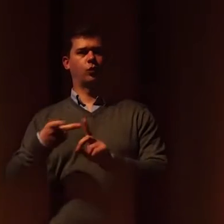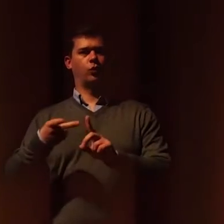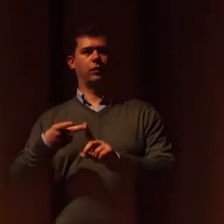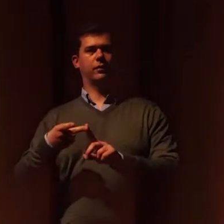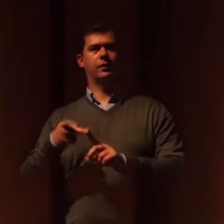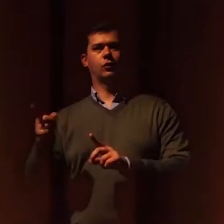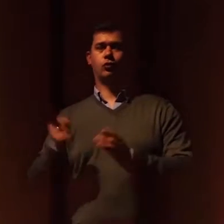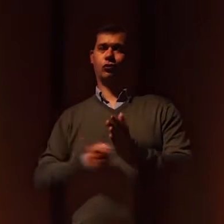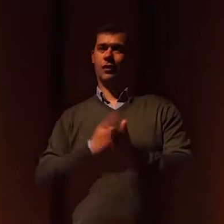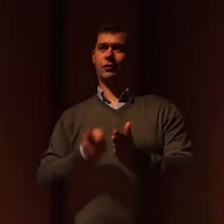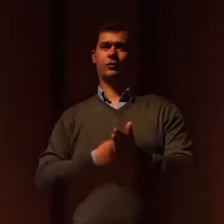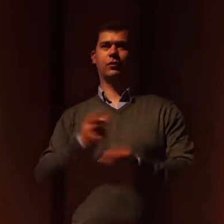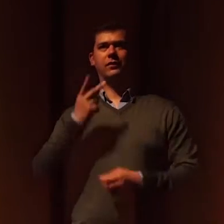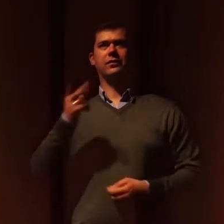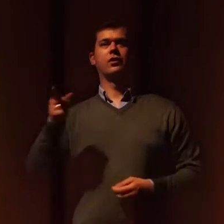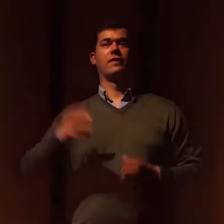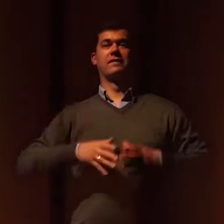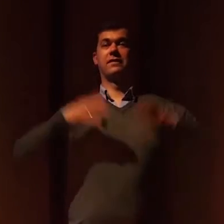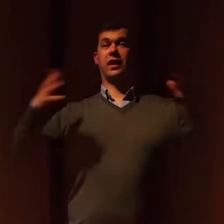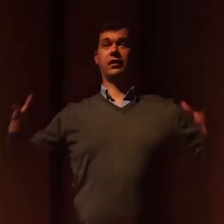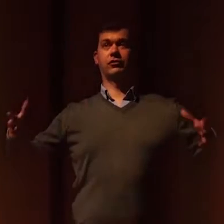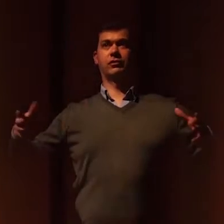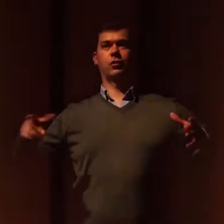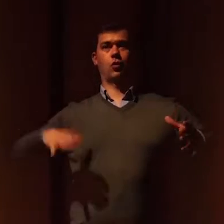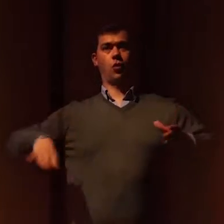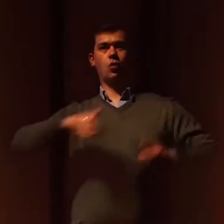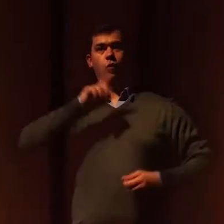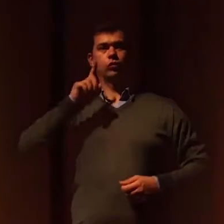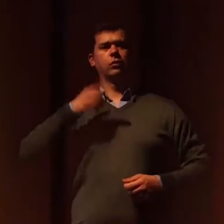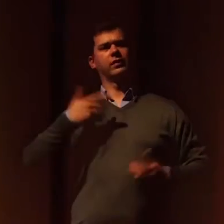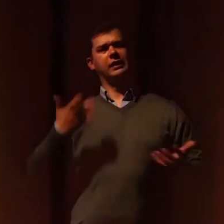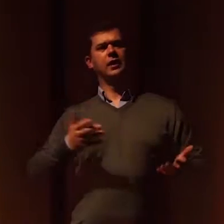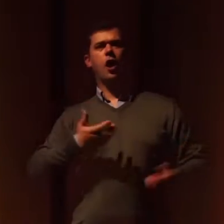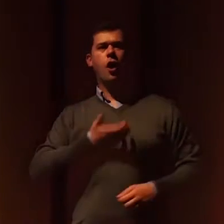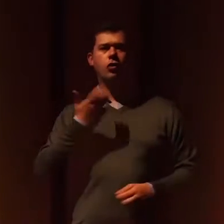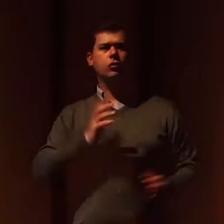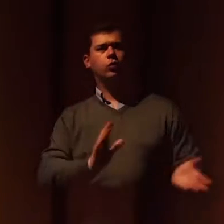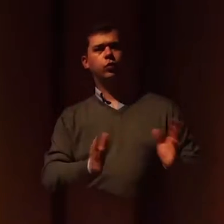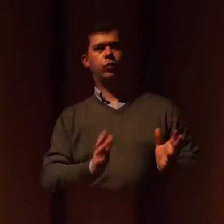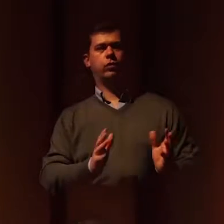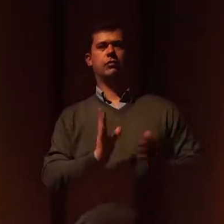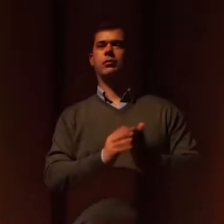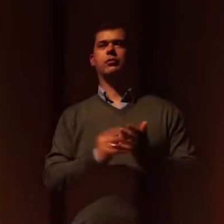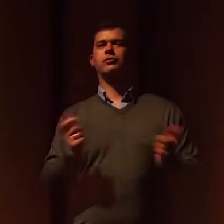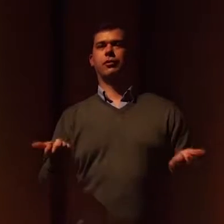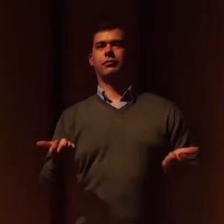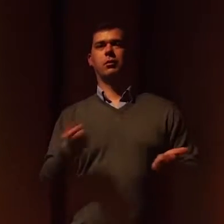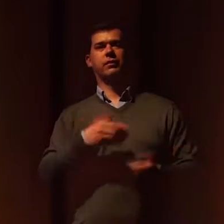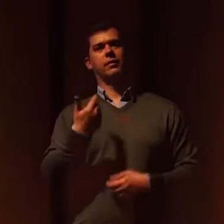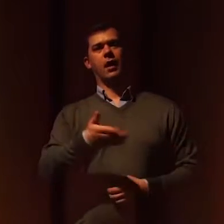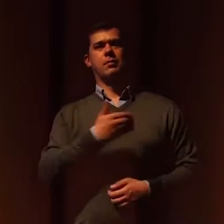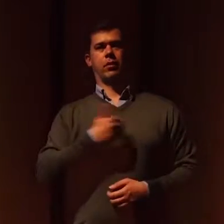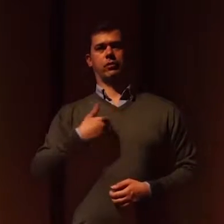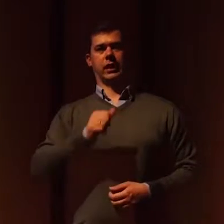często większość stara się tak oep mniejszościowego na przykład poprzez nadanie mu